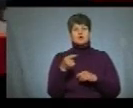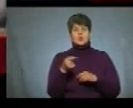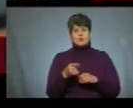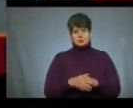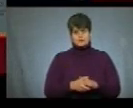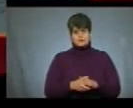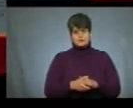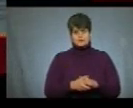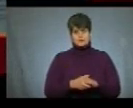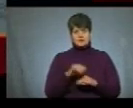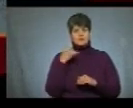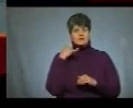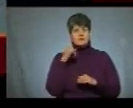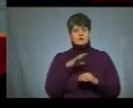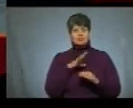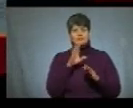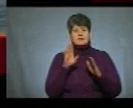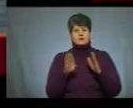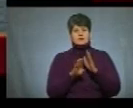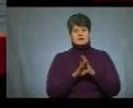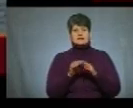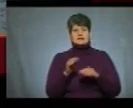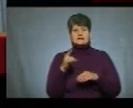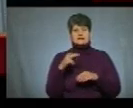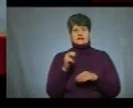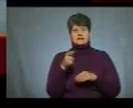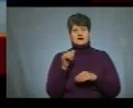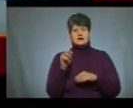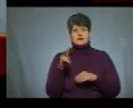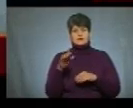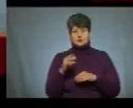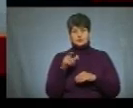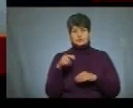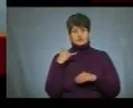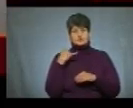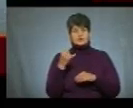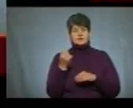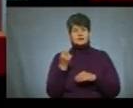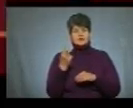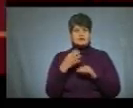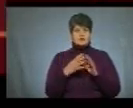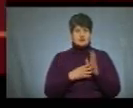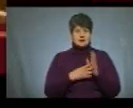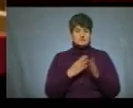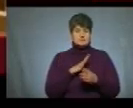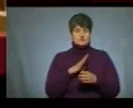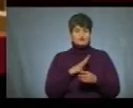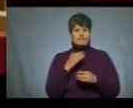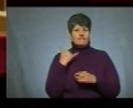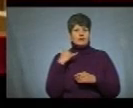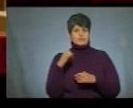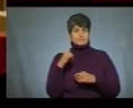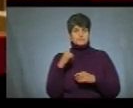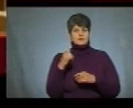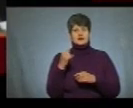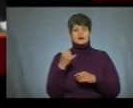Поступив виклик на Підволочись, на Данила Галицьку. Це вже люди подзвонили 12-19, от поступив виклик. Судове